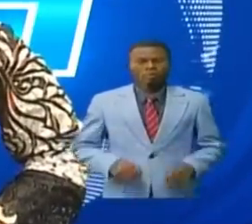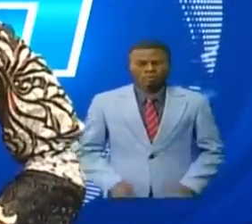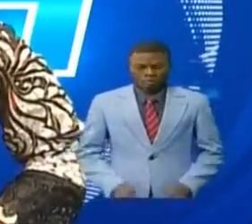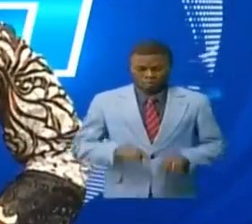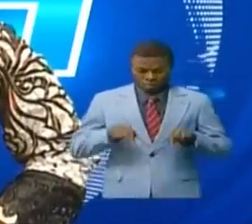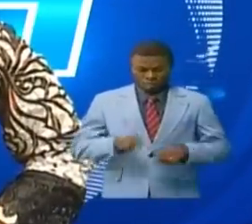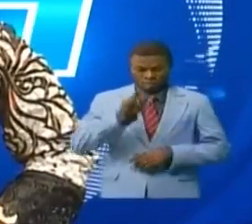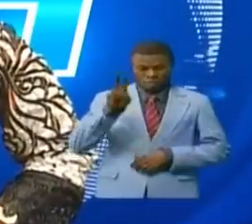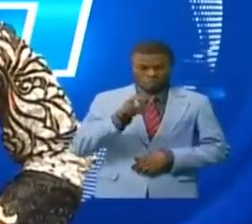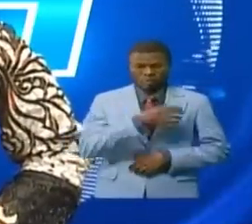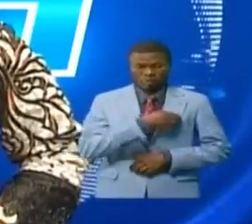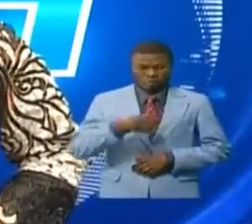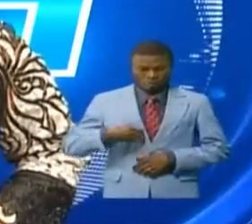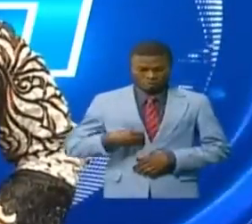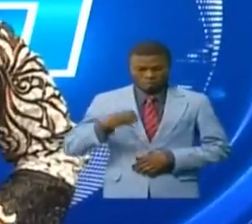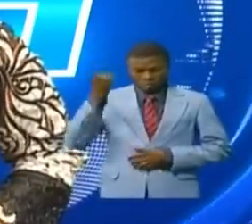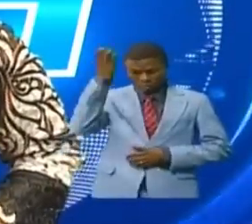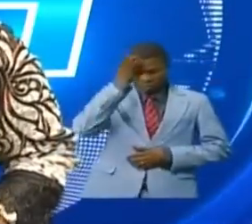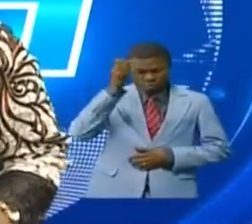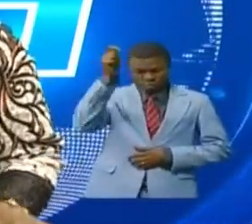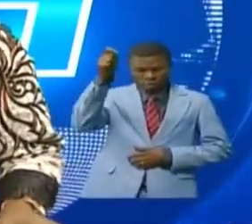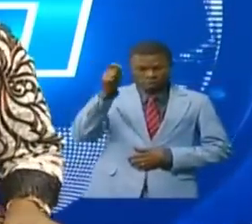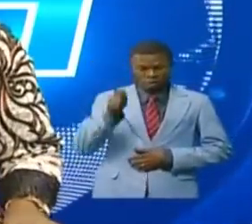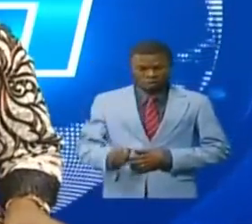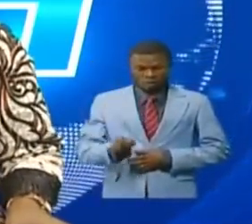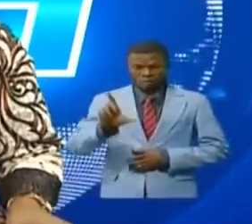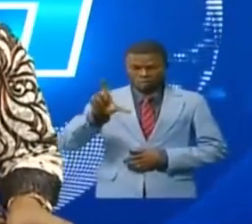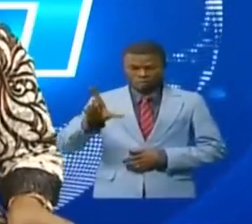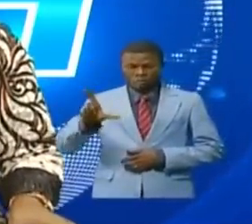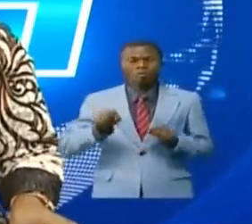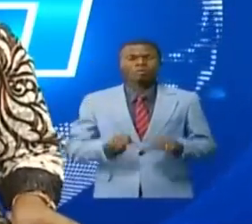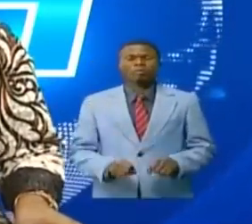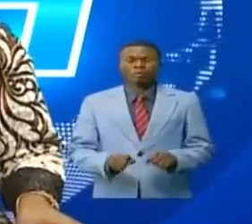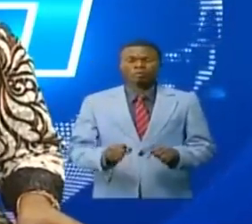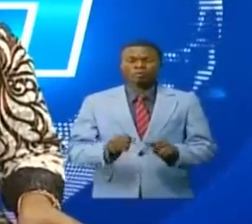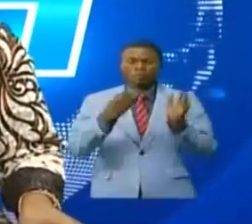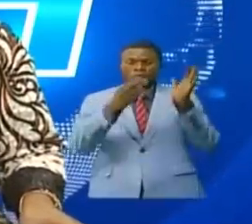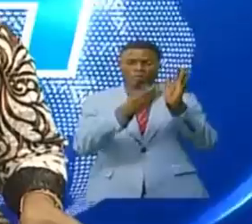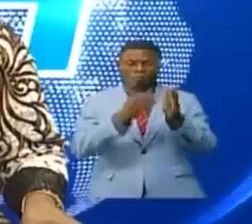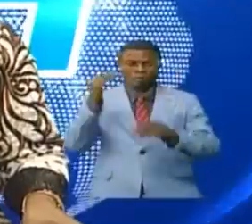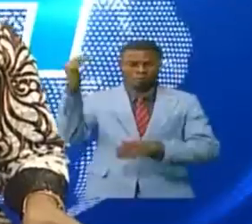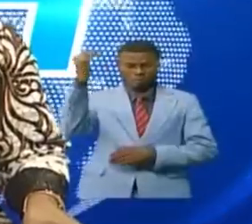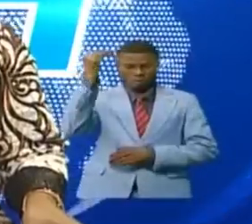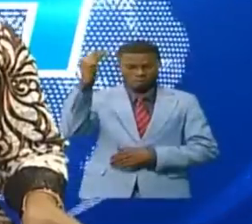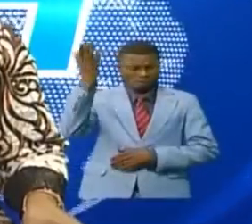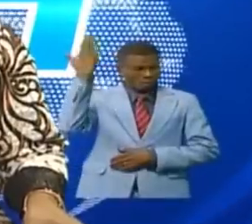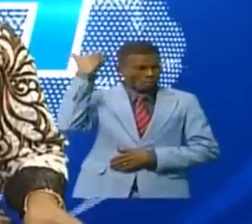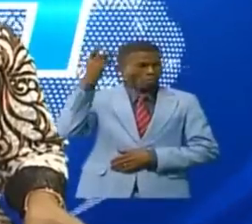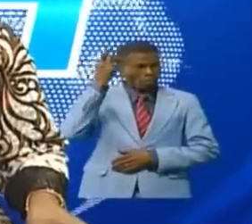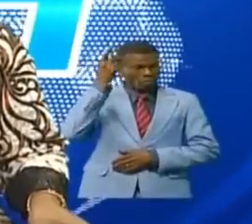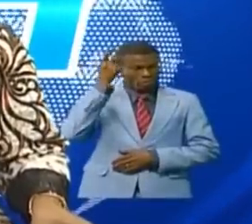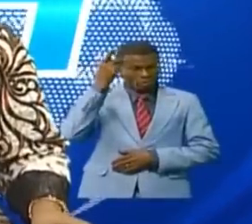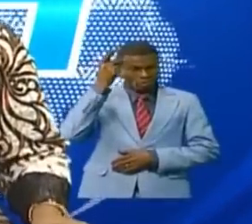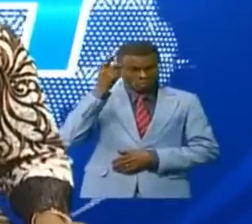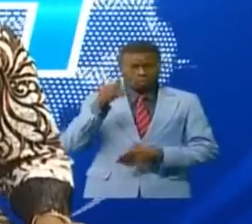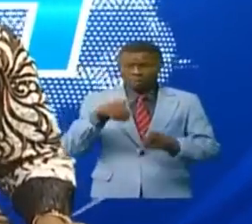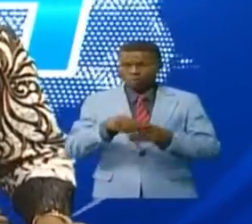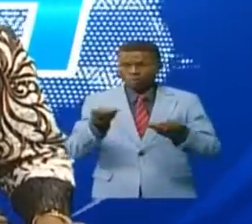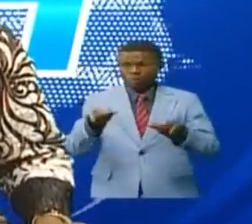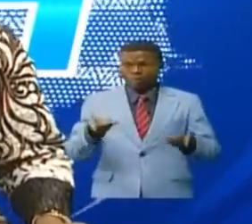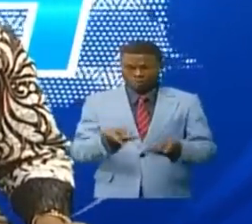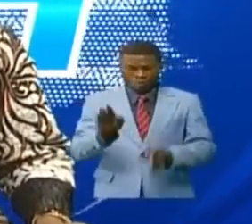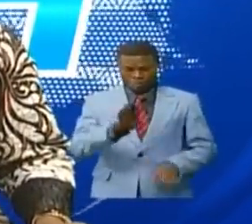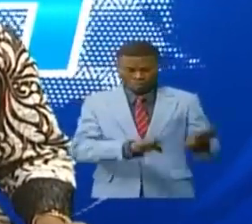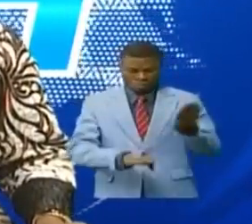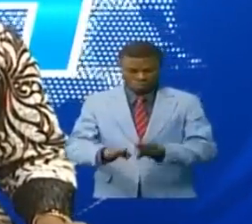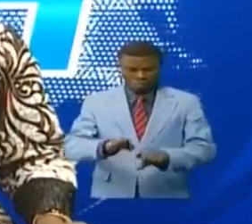vendredi, veuve du feu général Léonard Moulumba, décédé le 9 septembre dernier à Kinshasa. C'était à l'espace funéraire